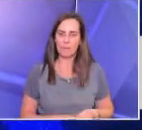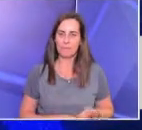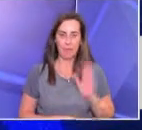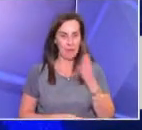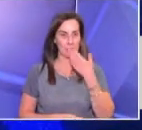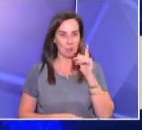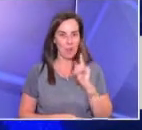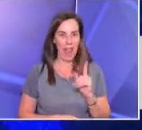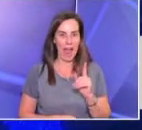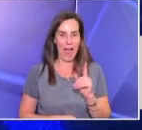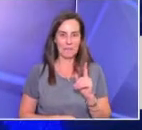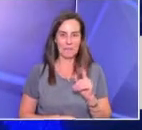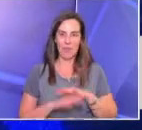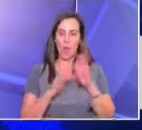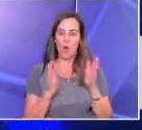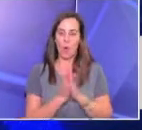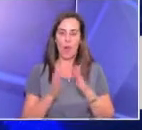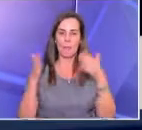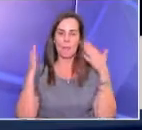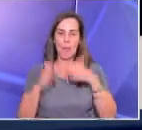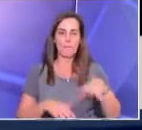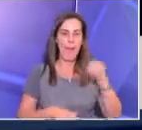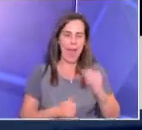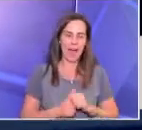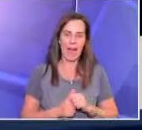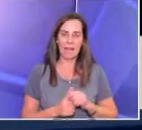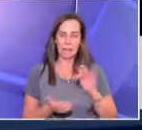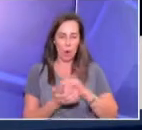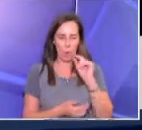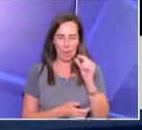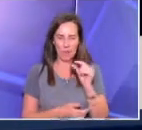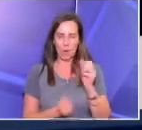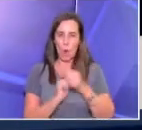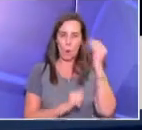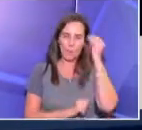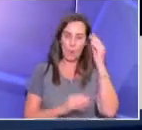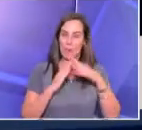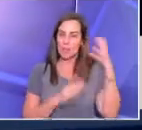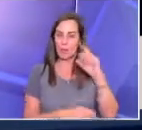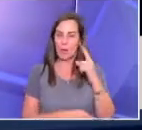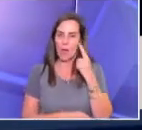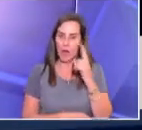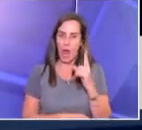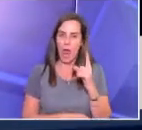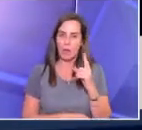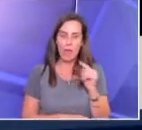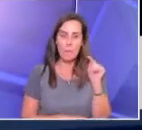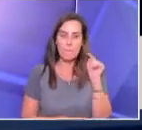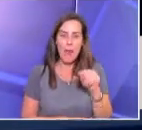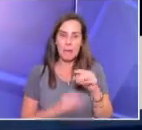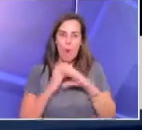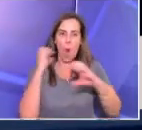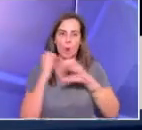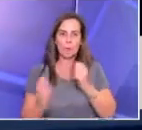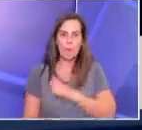אבל בירושלים, כל המדינה התעסקה בערד, מקום קטן או זיכרון יעקב. בשמש. היית צריך לראות את הפוסטים, הם באים באוטובוסים